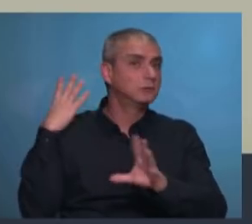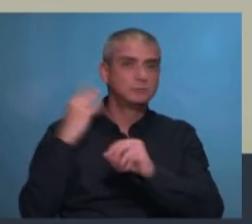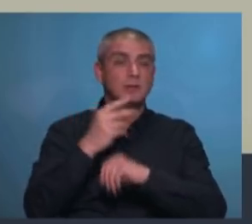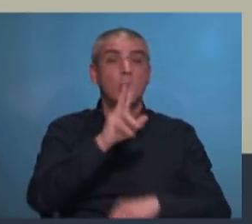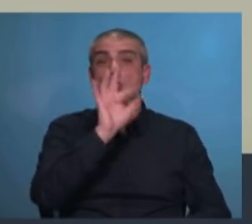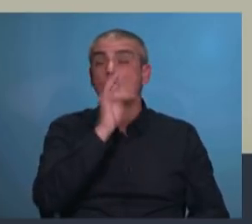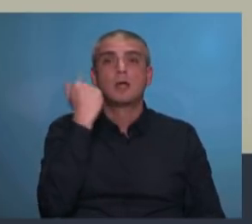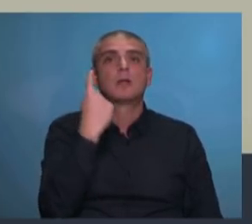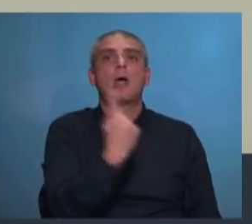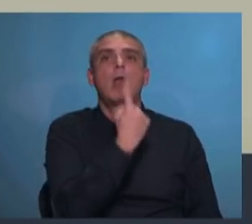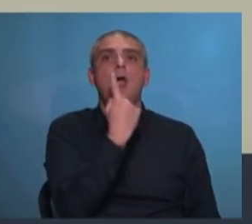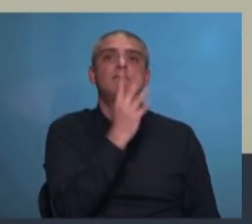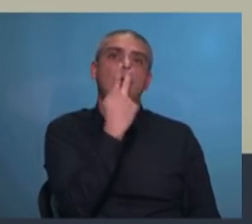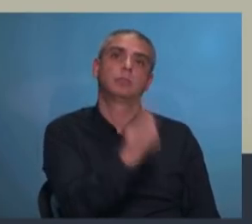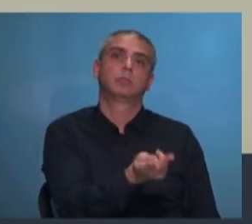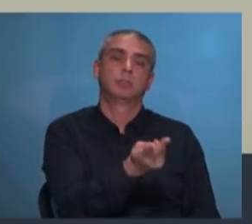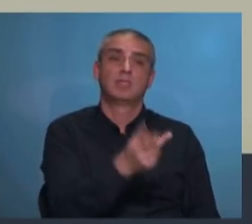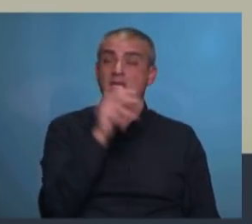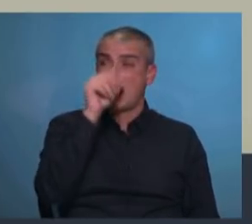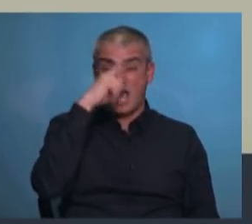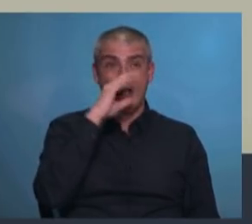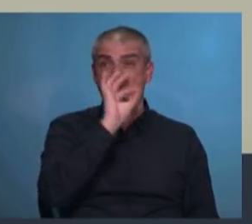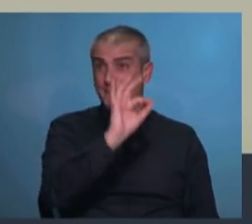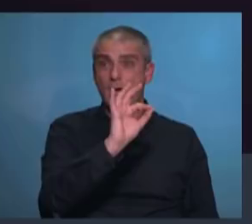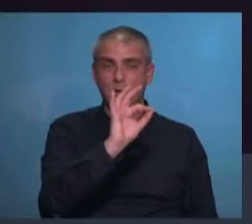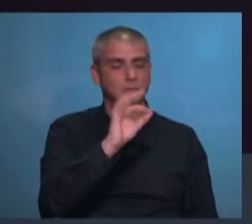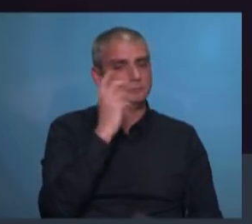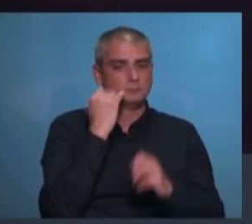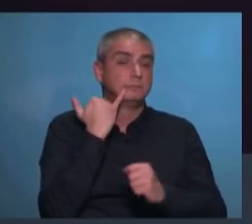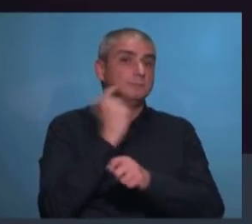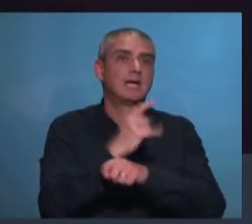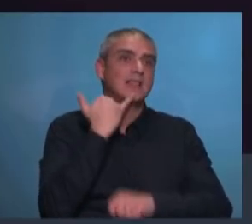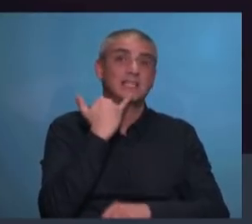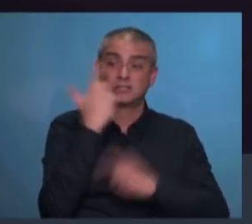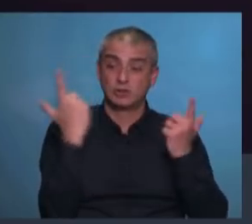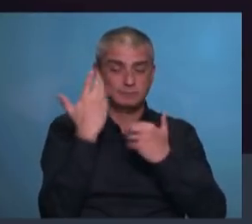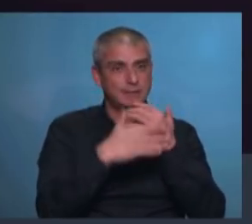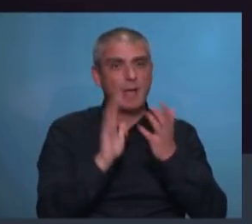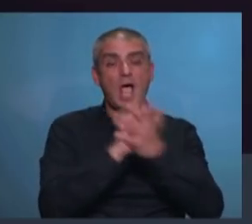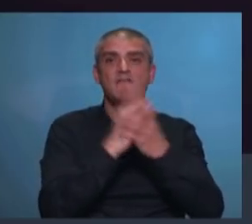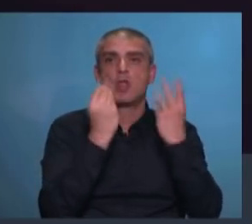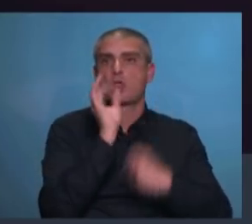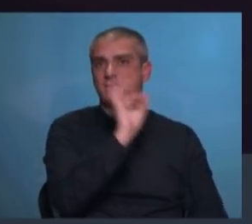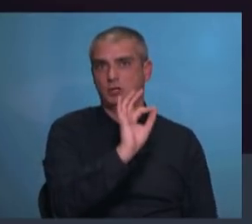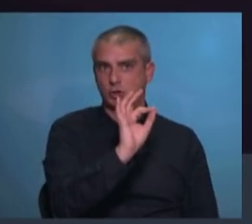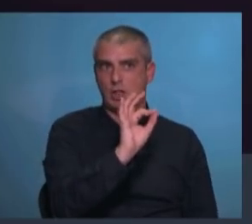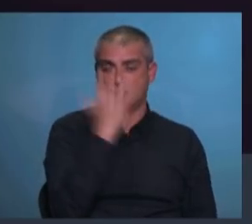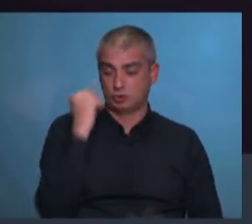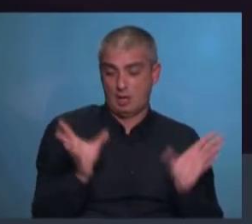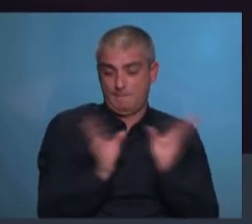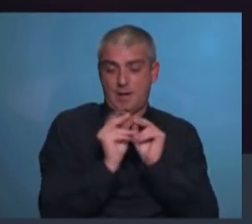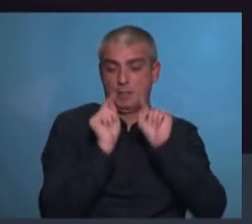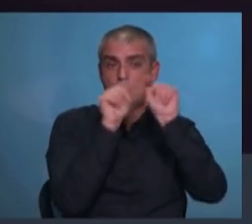הייתה לגמרי לבד. אבי, אביה של תוהר, התקשר מיד לאחר המסיבה לחברה טובה שלה, זו שבאה איתה